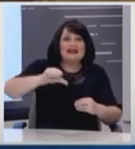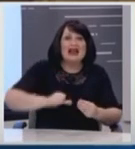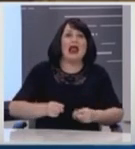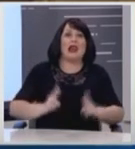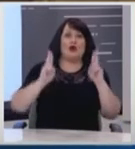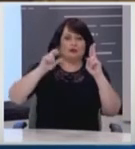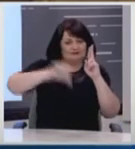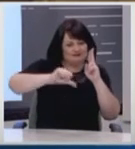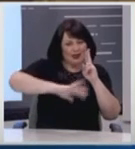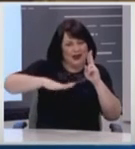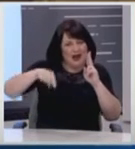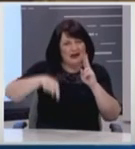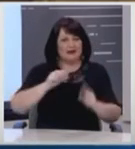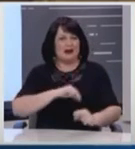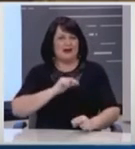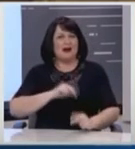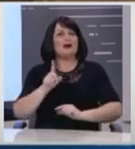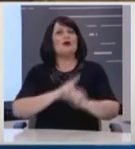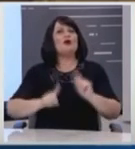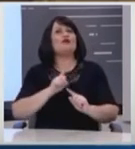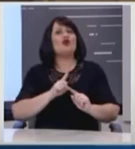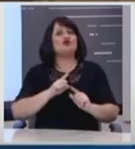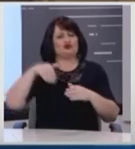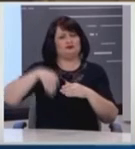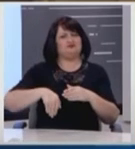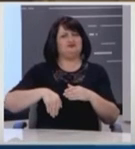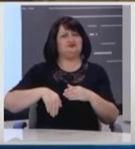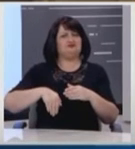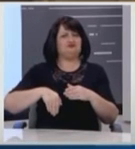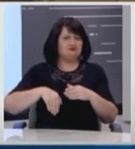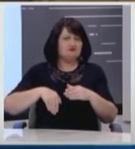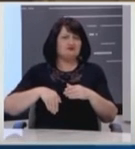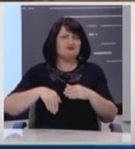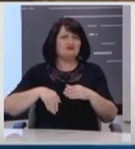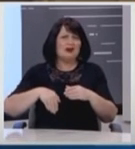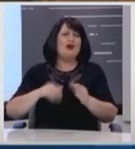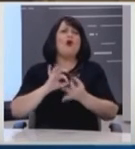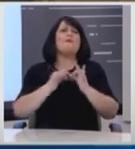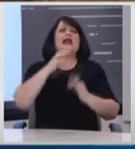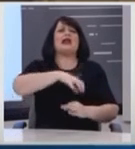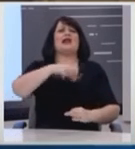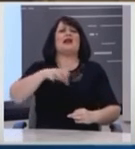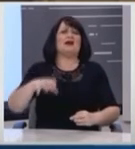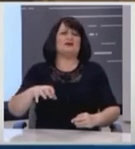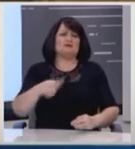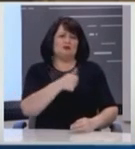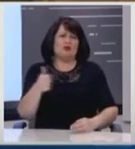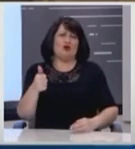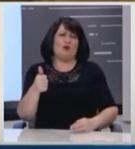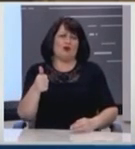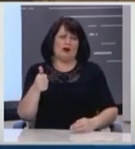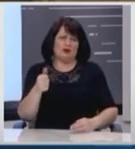κέρδη από αυτά θα μπουν μόνο στις τσέπες των μεγάλων ενεργειακών μεγαθυρίων, των μονοπωλίων αυτού του